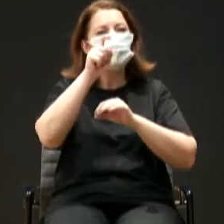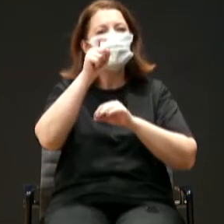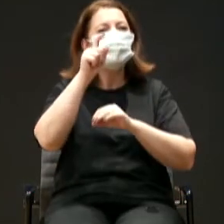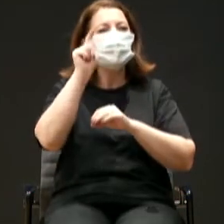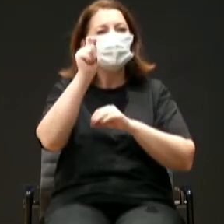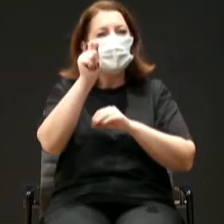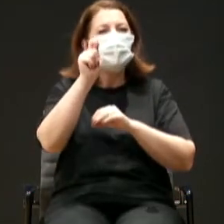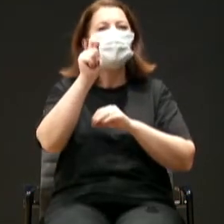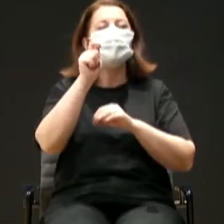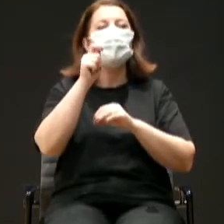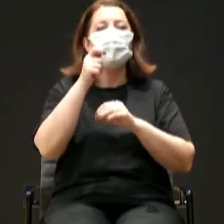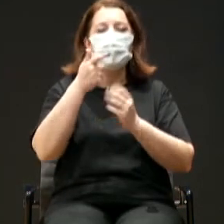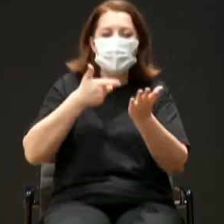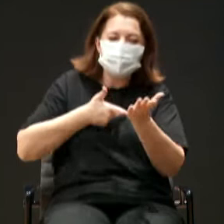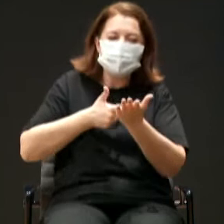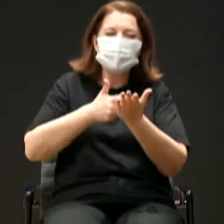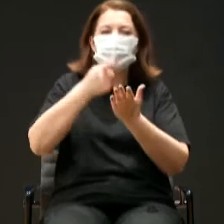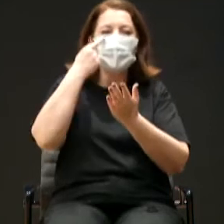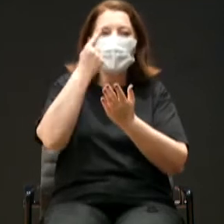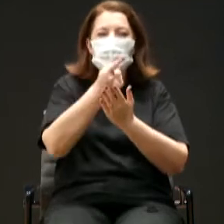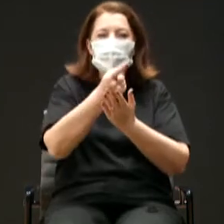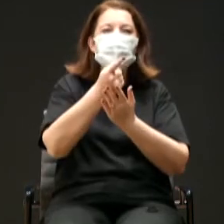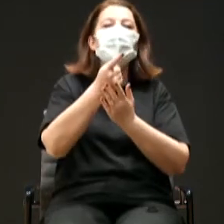Bayramı'nı kutluyorum. Babalar Günü'nde